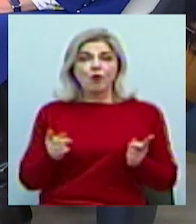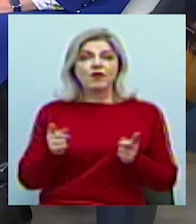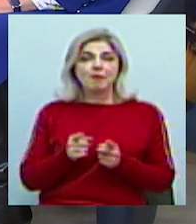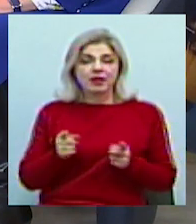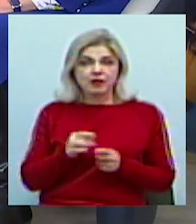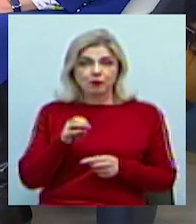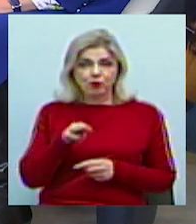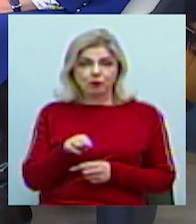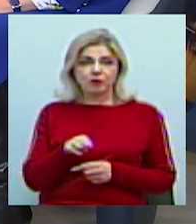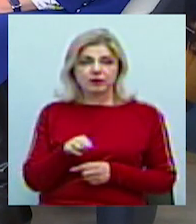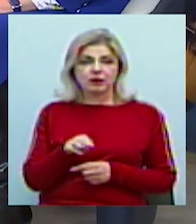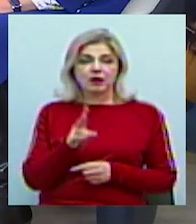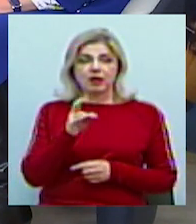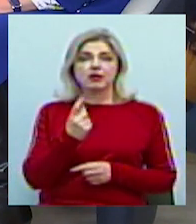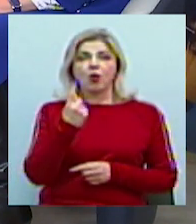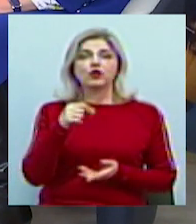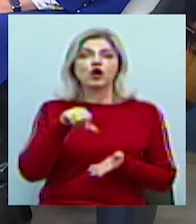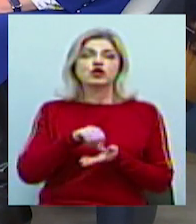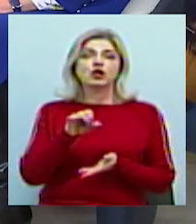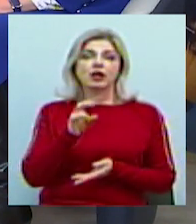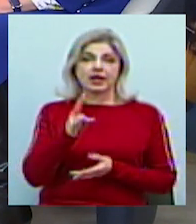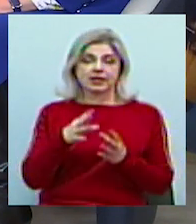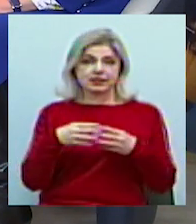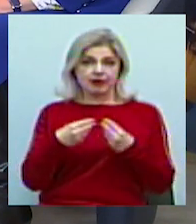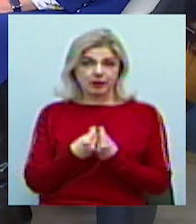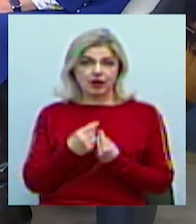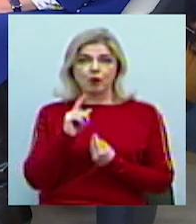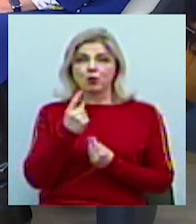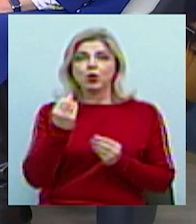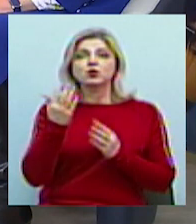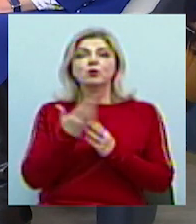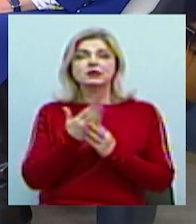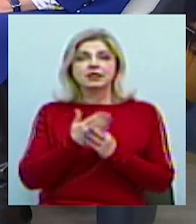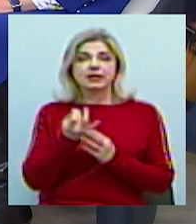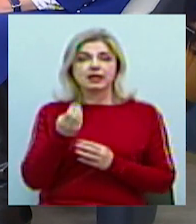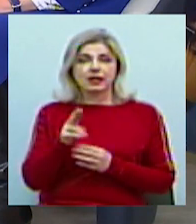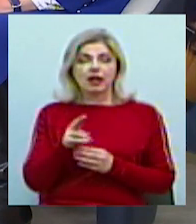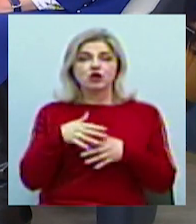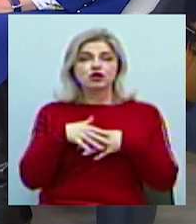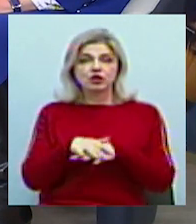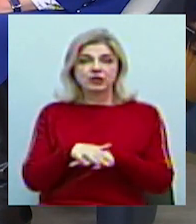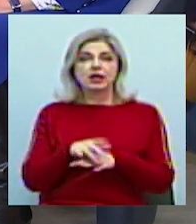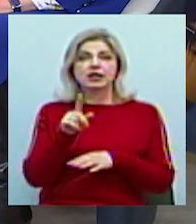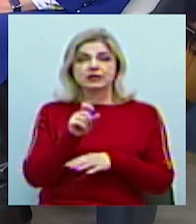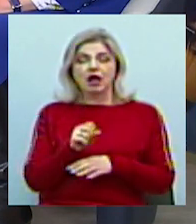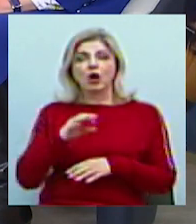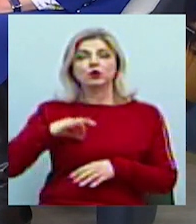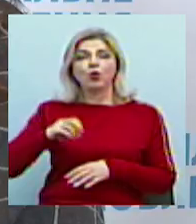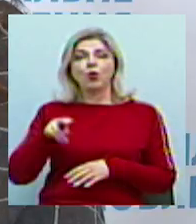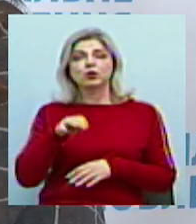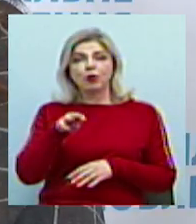на одного члена сім'ї, да? Тому що, як правило, субсидія розраховується за певними доходами,